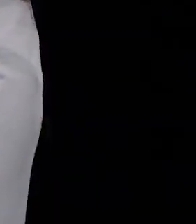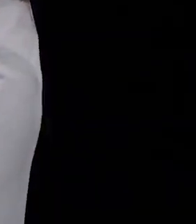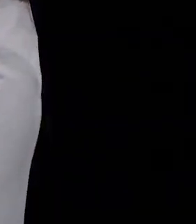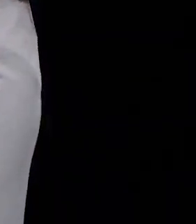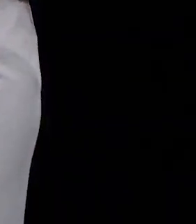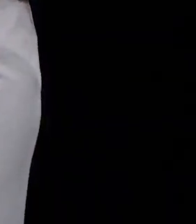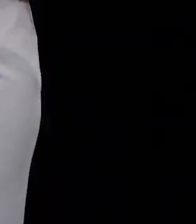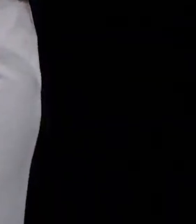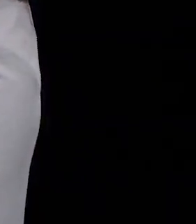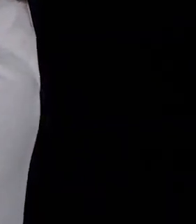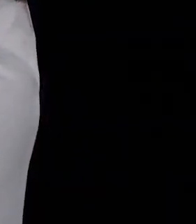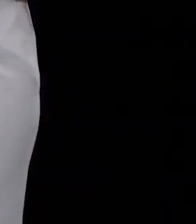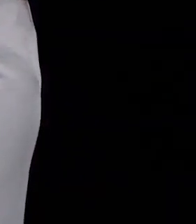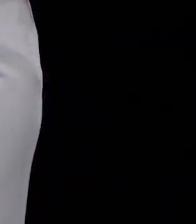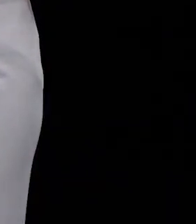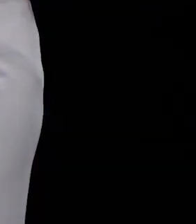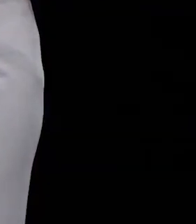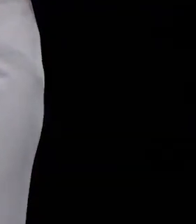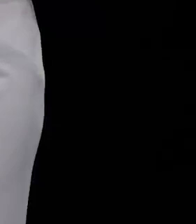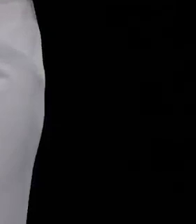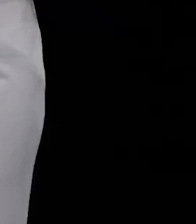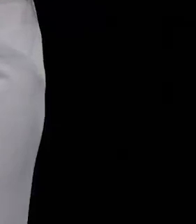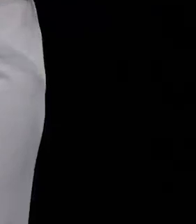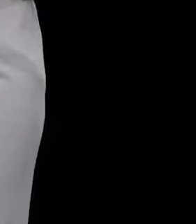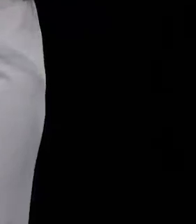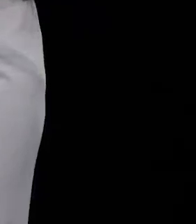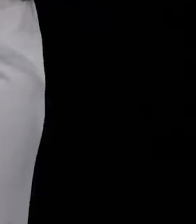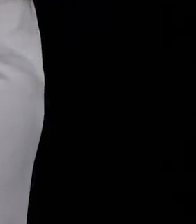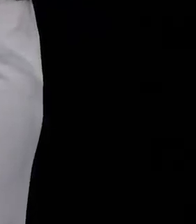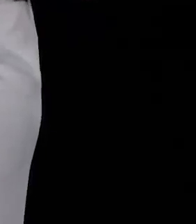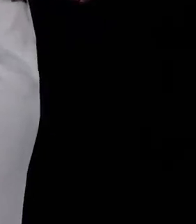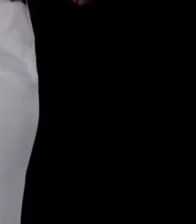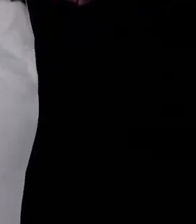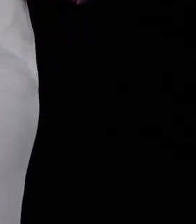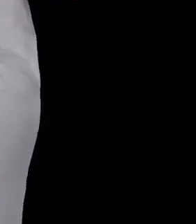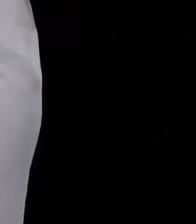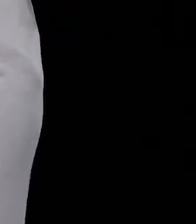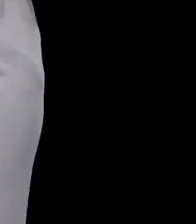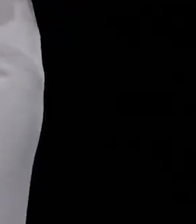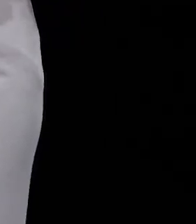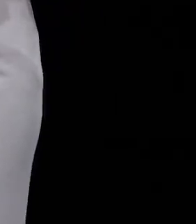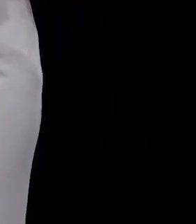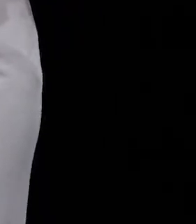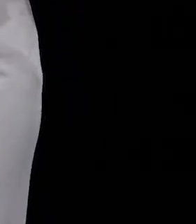언제 어디서나 내 손안의 뉴스. 광주 MBC 뉴스 유튜브 구독으로 함께하세요.